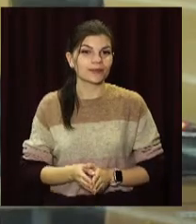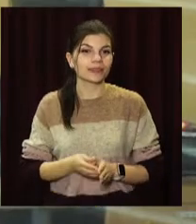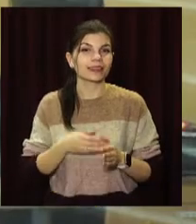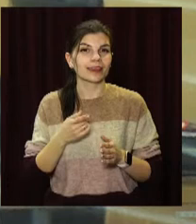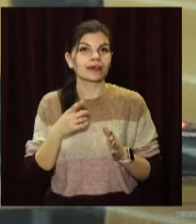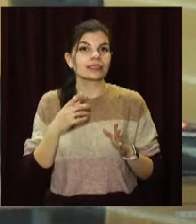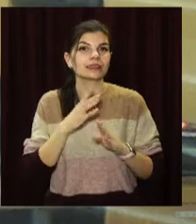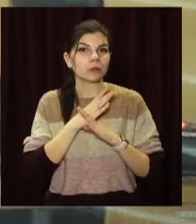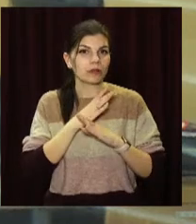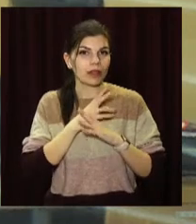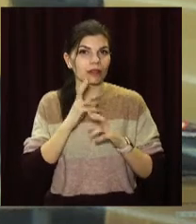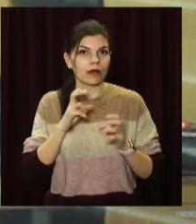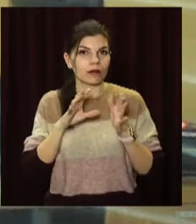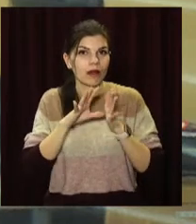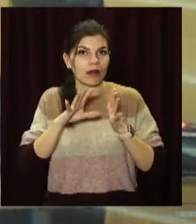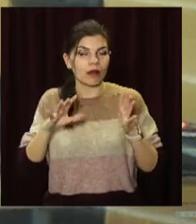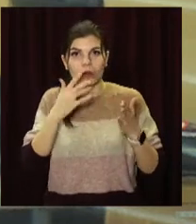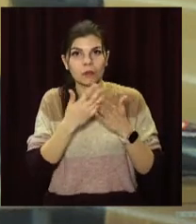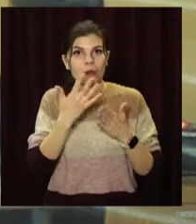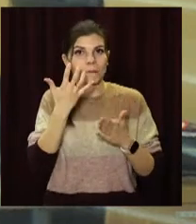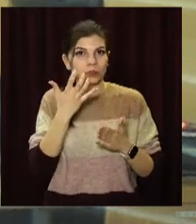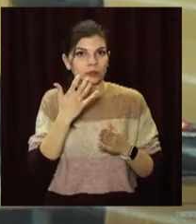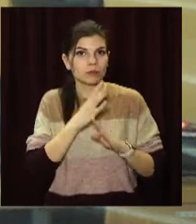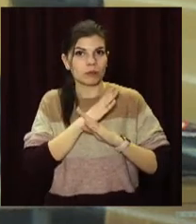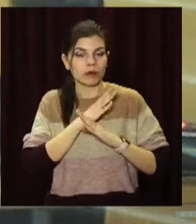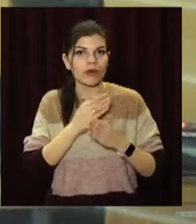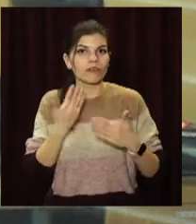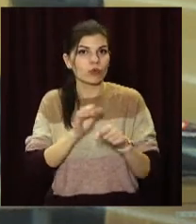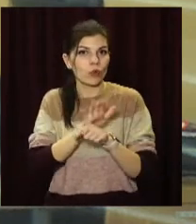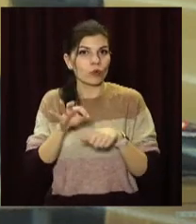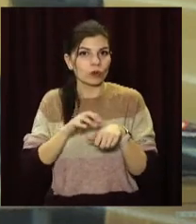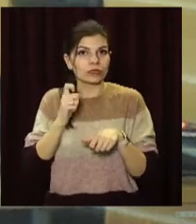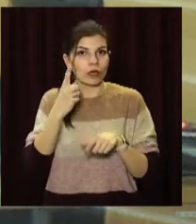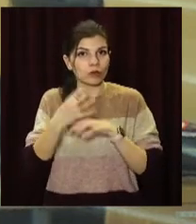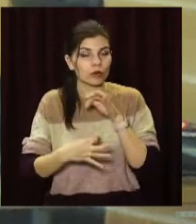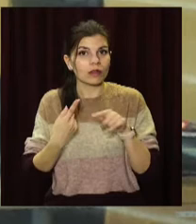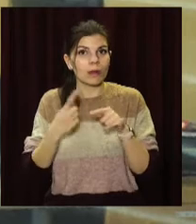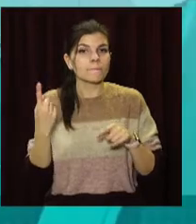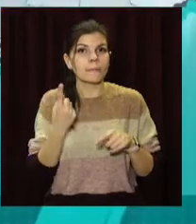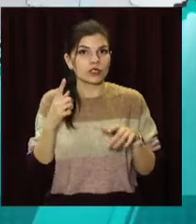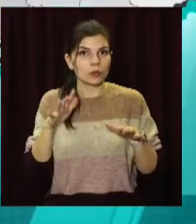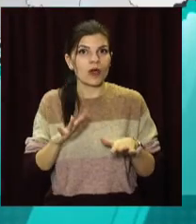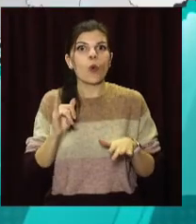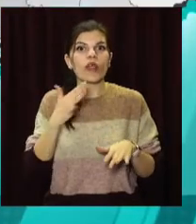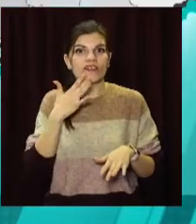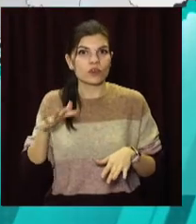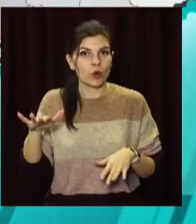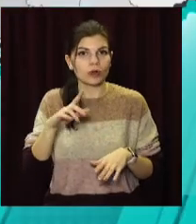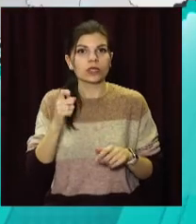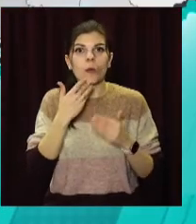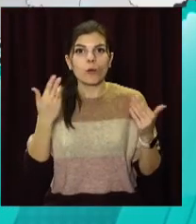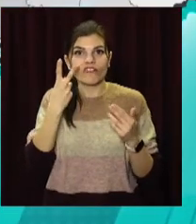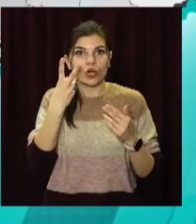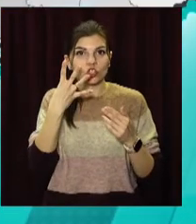Смертельний антирекорд. В Україні майже 500 летальних випадків від коронавірусу за добу. Це перше місце у Європі. За останні